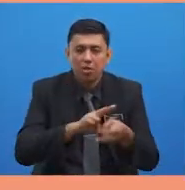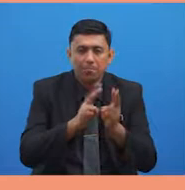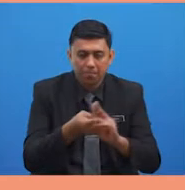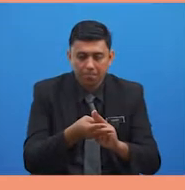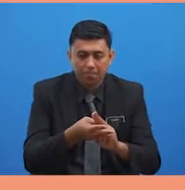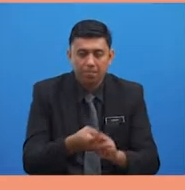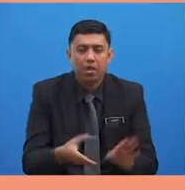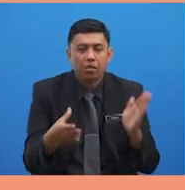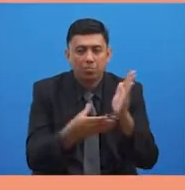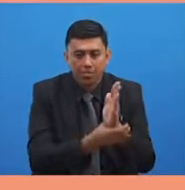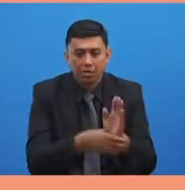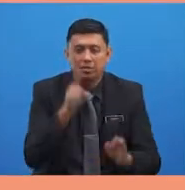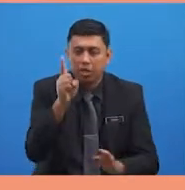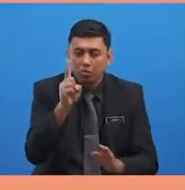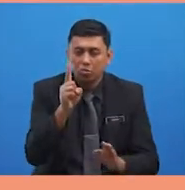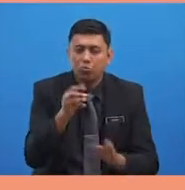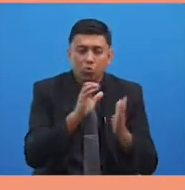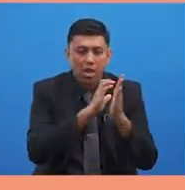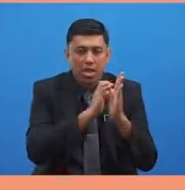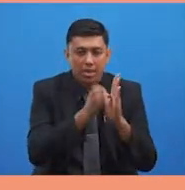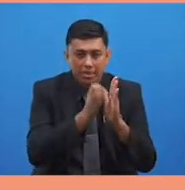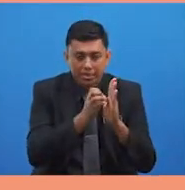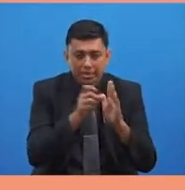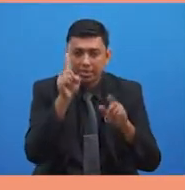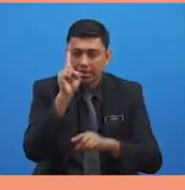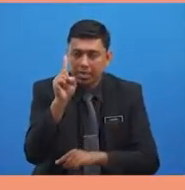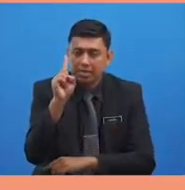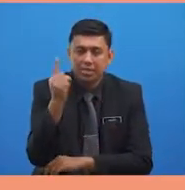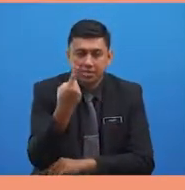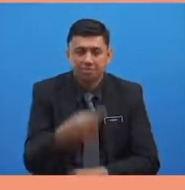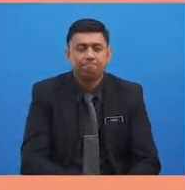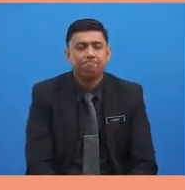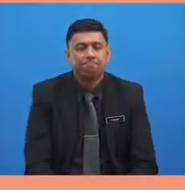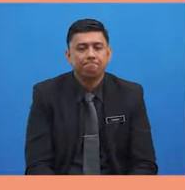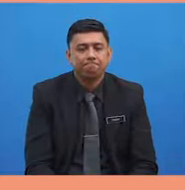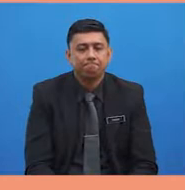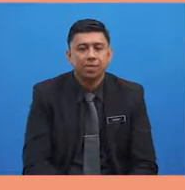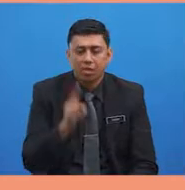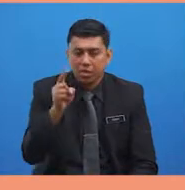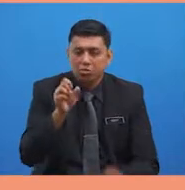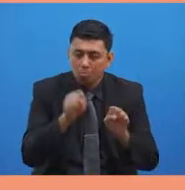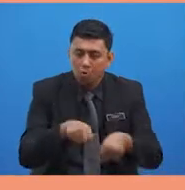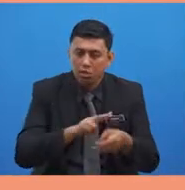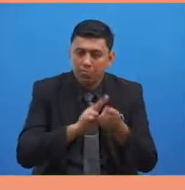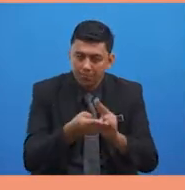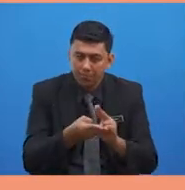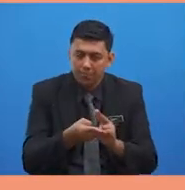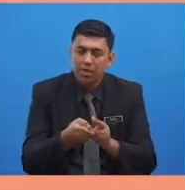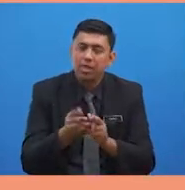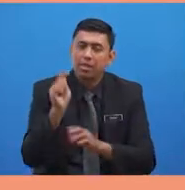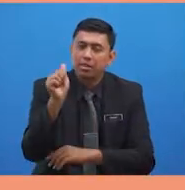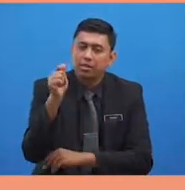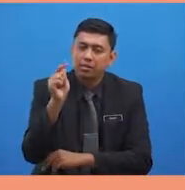boleh memegang satu data sahaja. Manakala, satu pemboleh ubah tata susunan